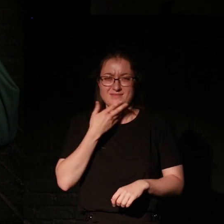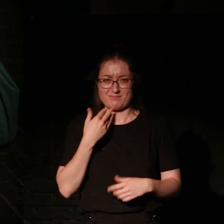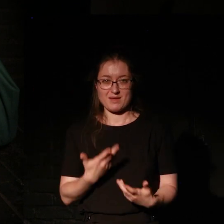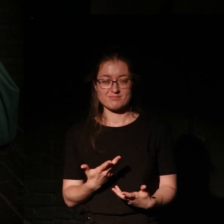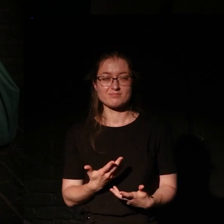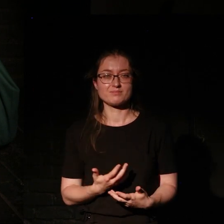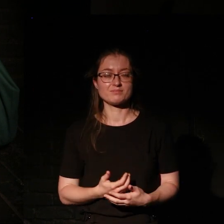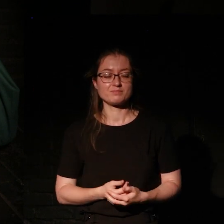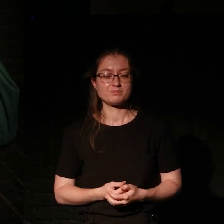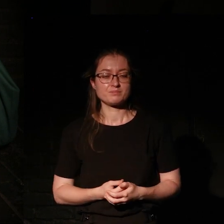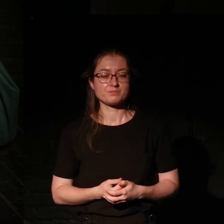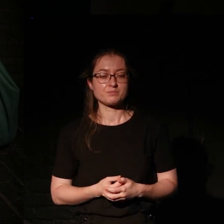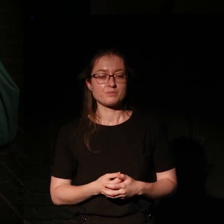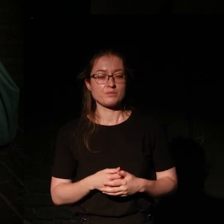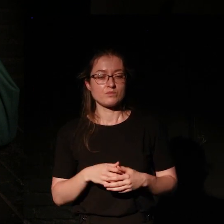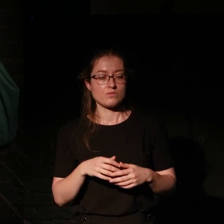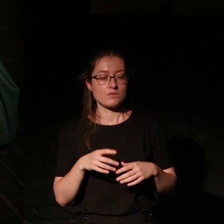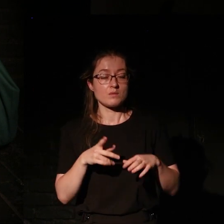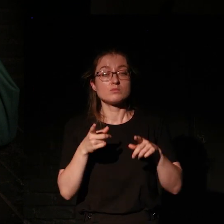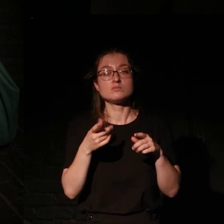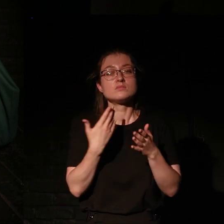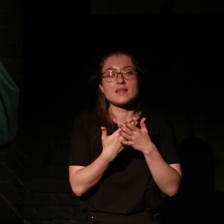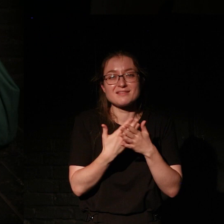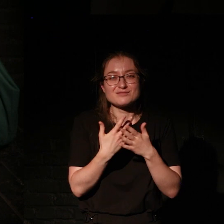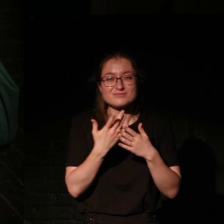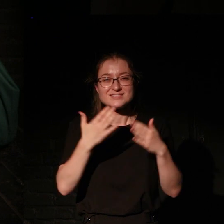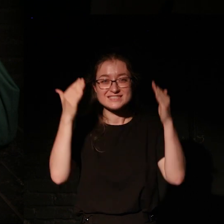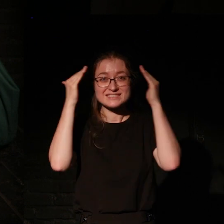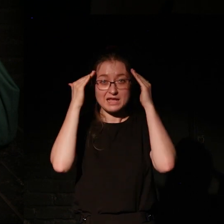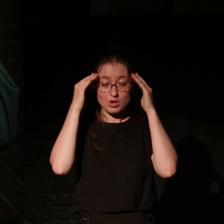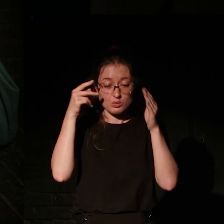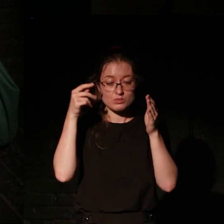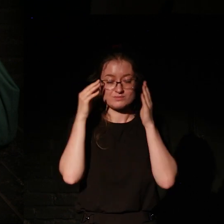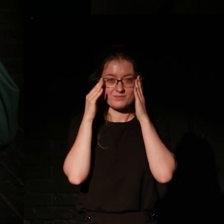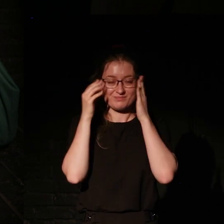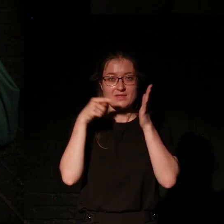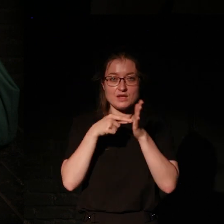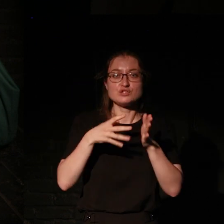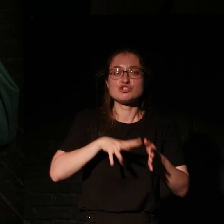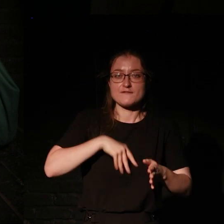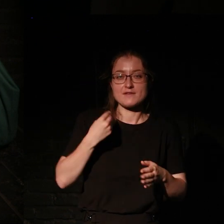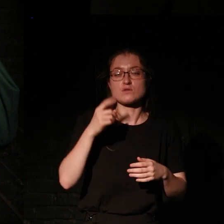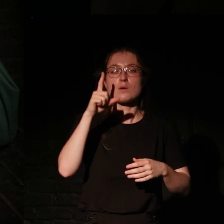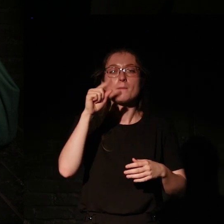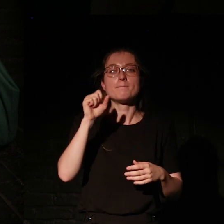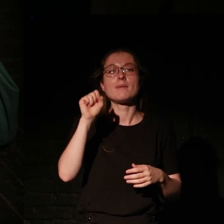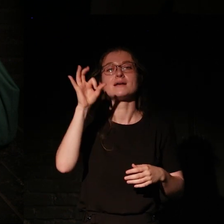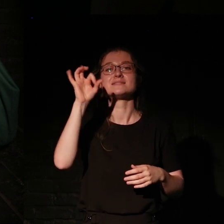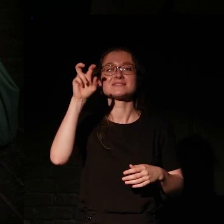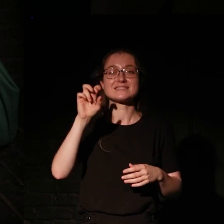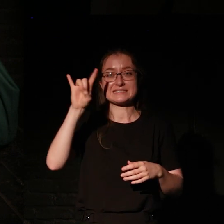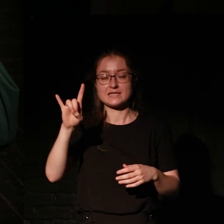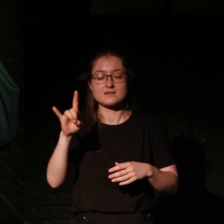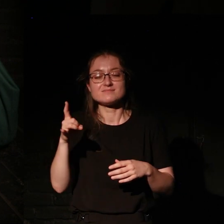znajomość święta Paskę wśród chrześcijan nie była zbyt wielka, ale mamy baranka